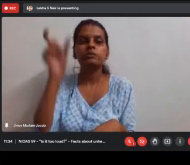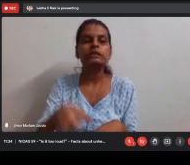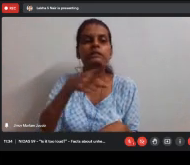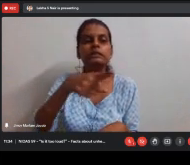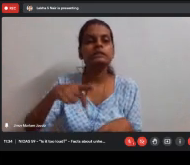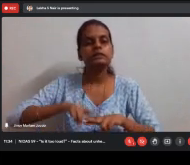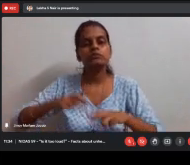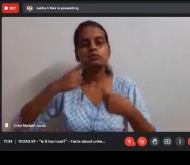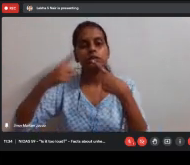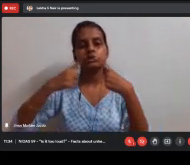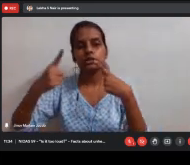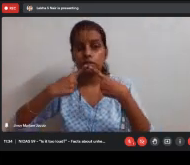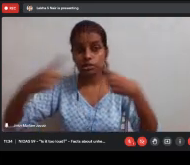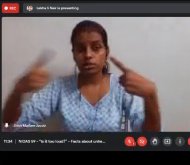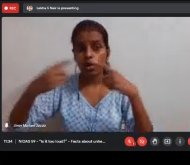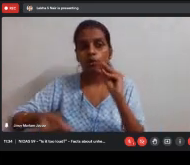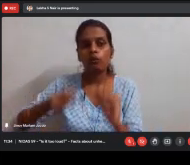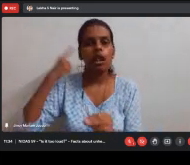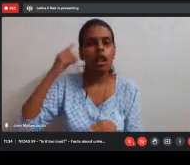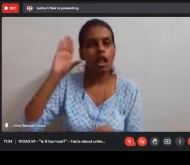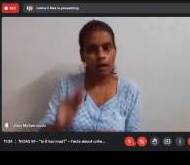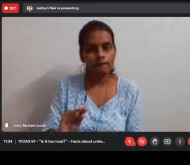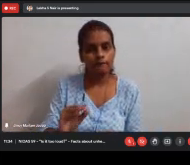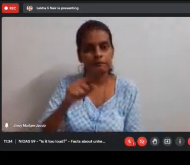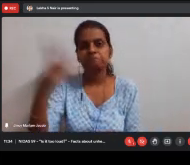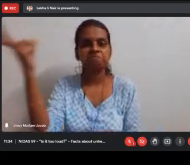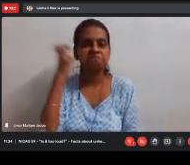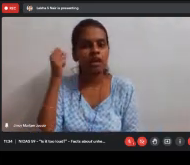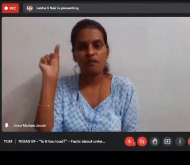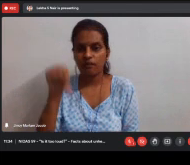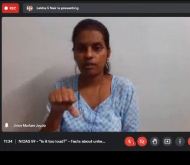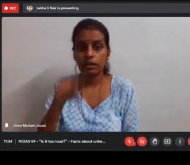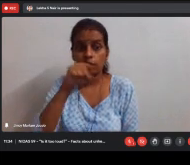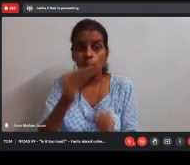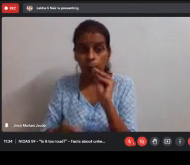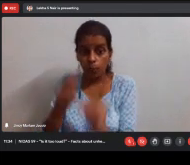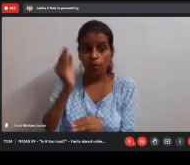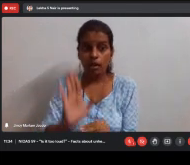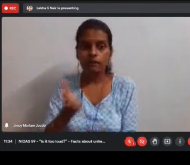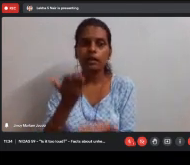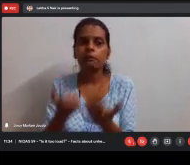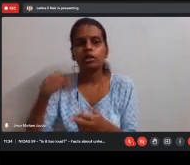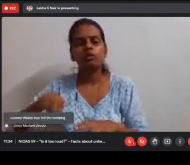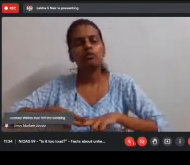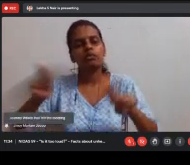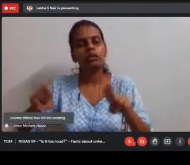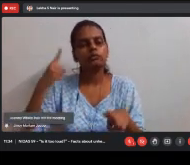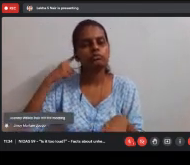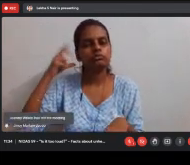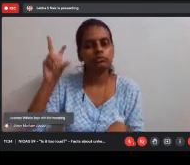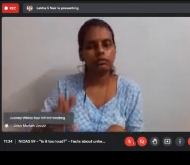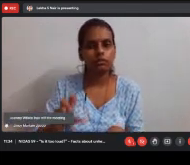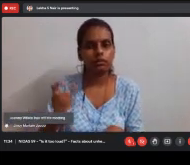ഈ ഇത്രയും ശബ്ദങ്ങൾ ഇത് വെറും എന്താ പറയുക, ഇലസ്ട്രേഷന് വേണ്ടിയിട്ട് അല്ലെങ്കിൽ ഉദാഹരണത്തിന് വേണ്ടിയിട്ട് മാത്രമാണ് ഇതിൽ കൂടുതൽ ശബ്ദങ്ങളുണ്ട്.